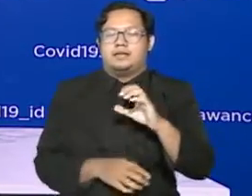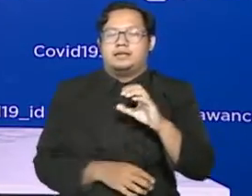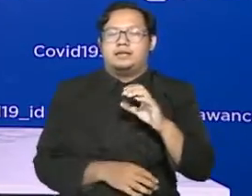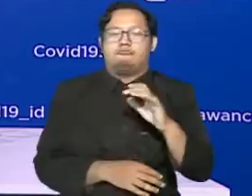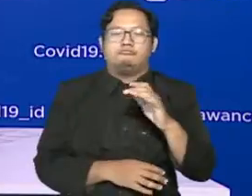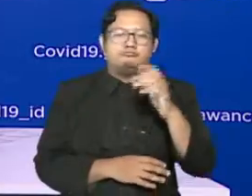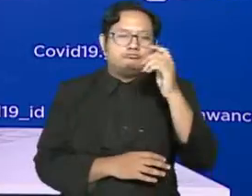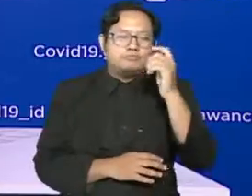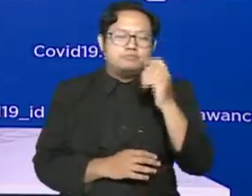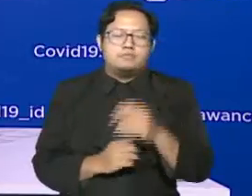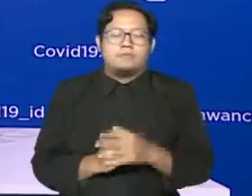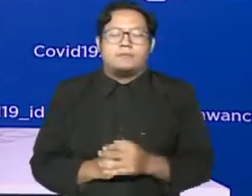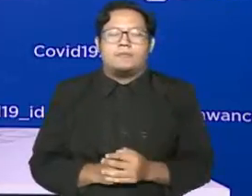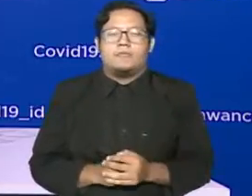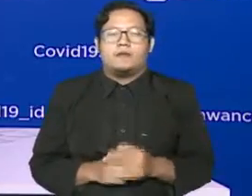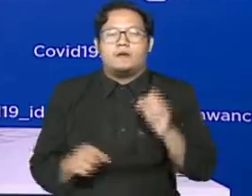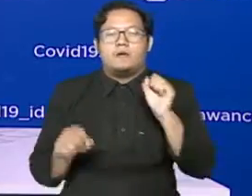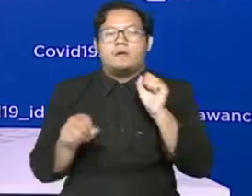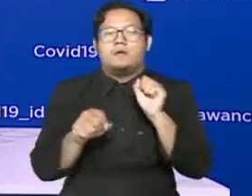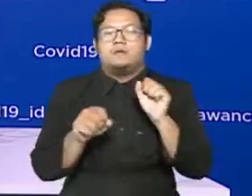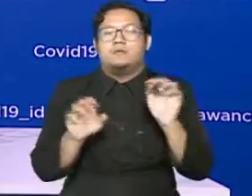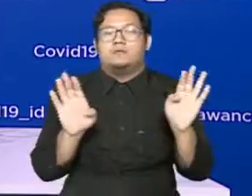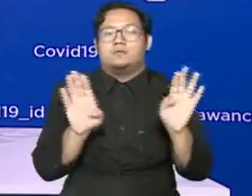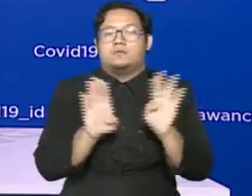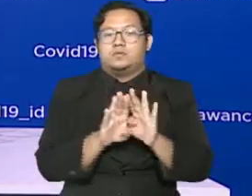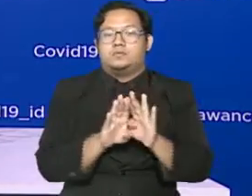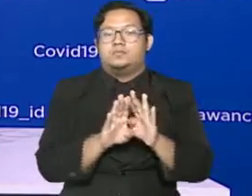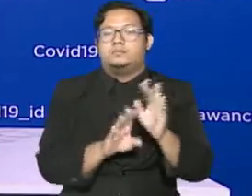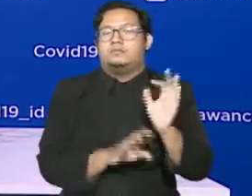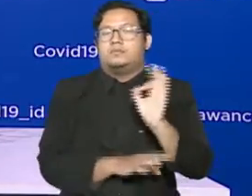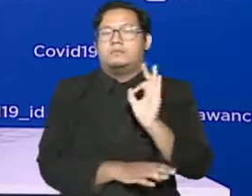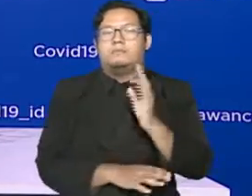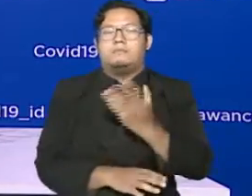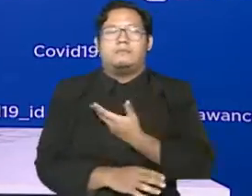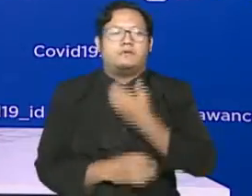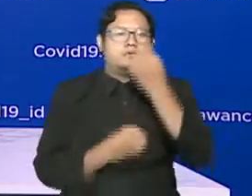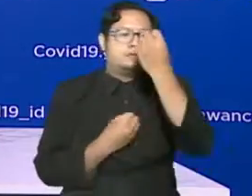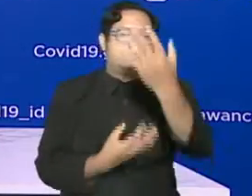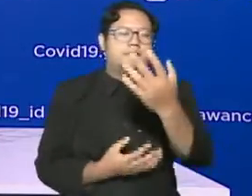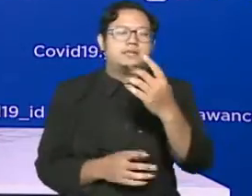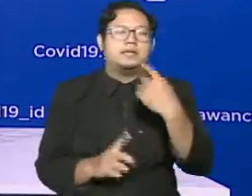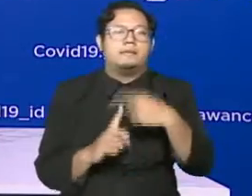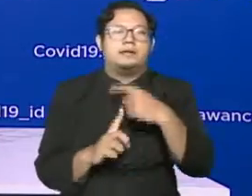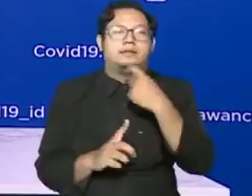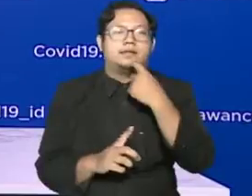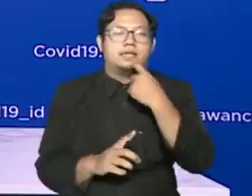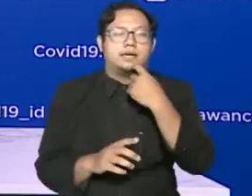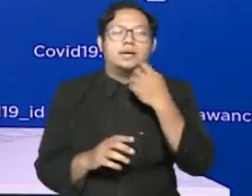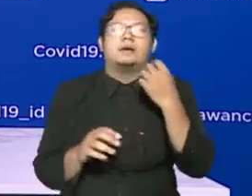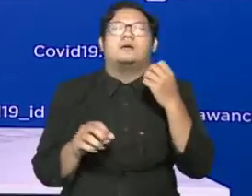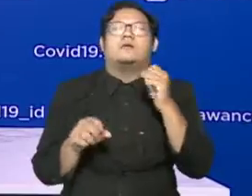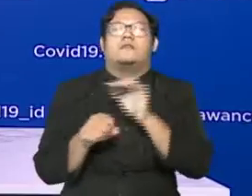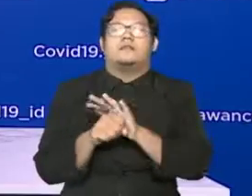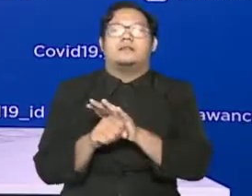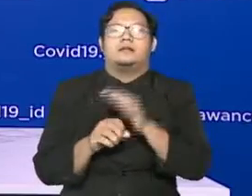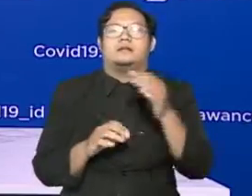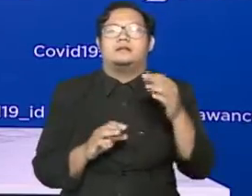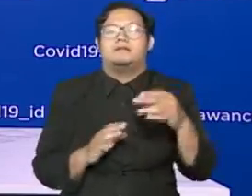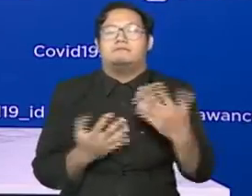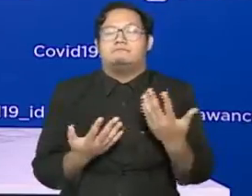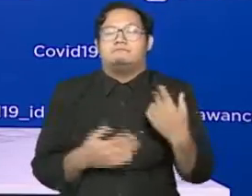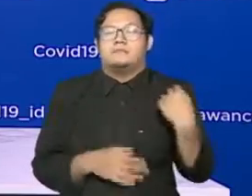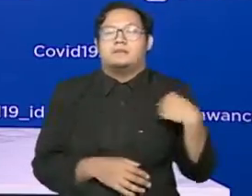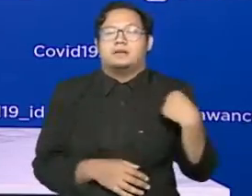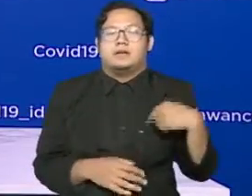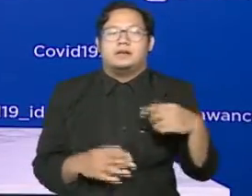berikut adalah beberapa informasi tambahan terkait coffee 19 di Indonesia Kementerian Kesehatan telah mengeluarkan surat